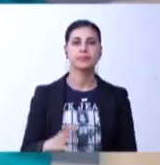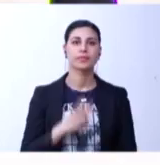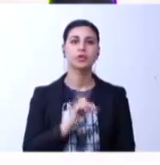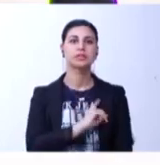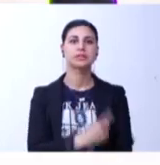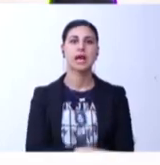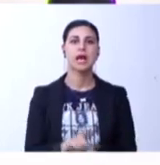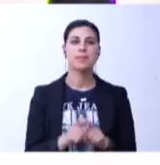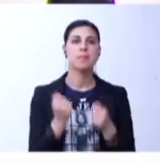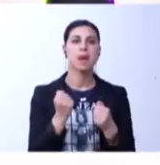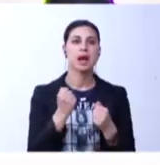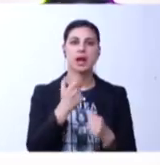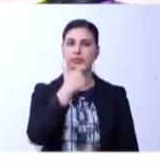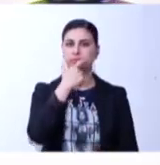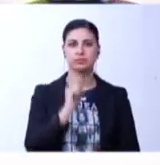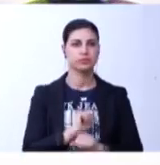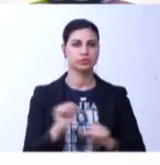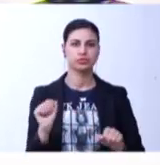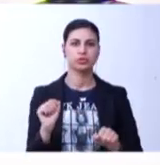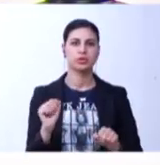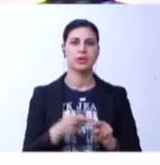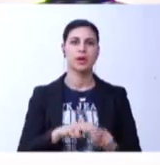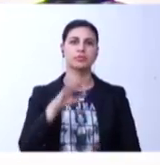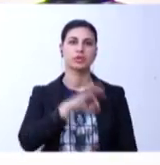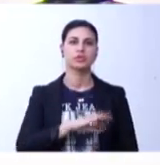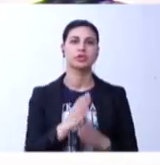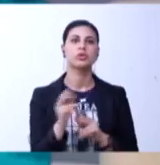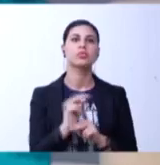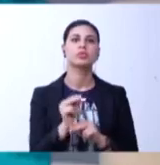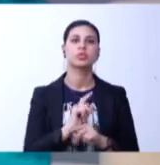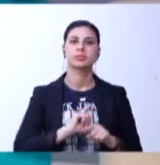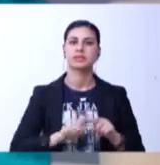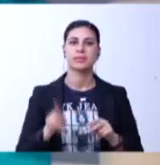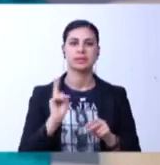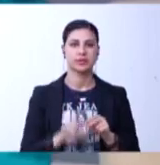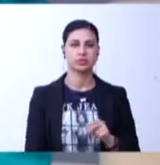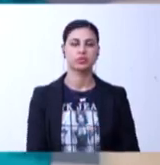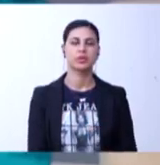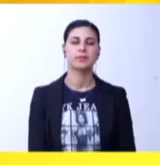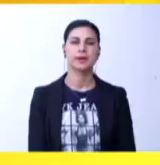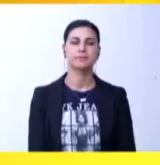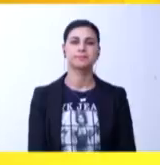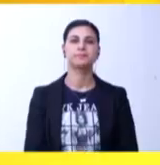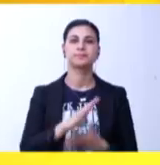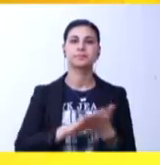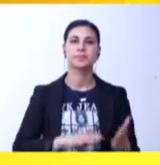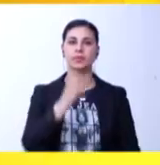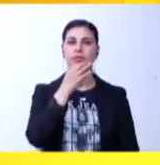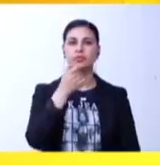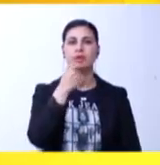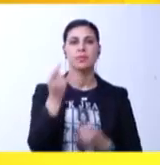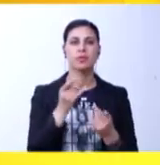ძალა არ არის ძალიან ძლიერი და ამის ხარჯზე ხდება მკურნალობის უფრო სწრაფად დასრულება. ნინო, ვიდრე გავაგზავნოთ მაყურებელი